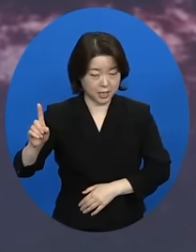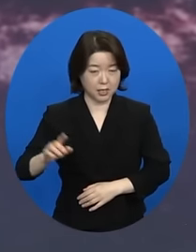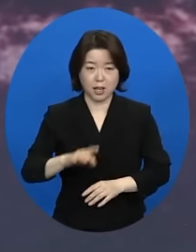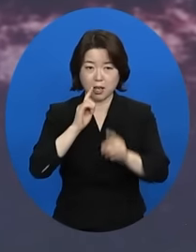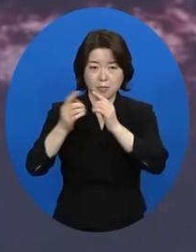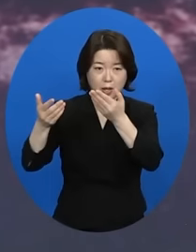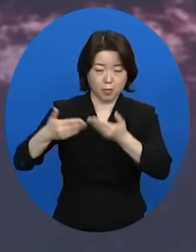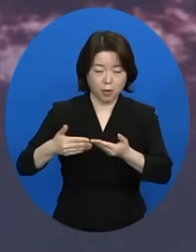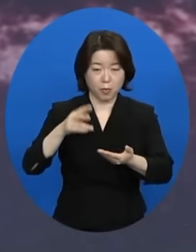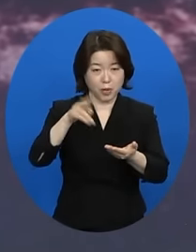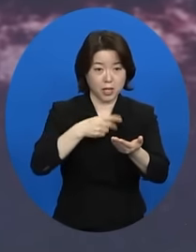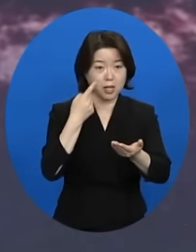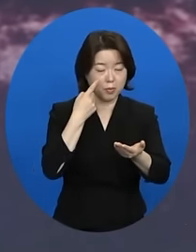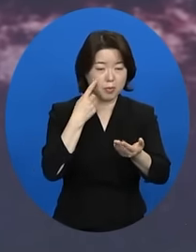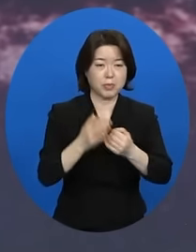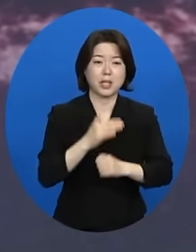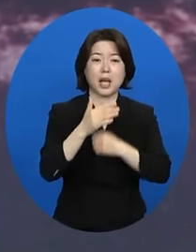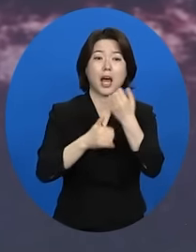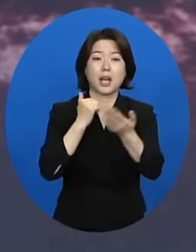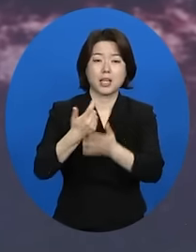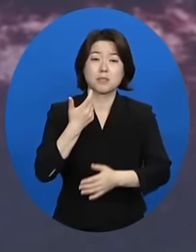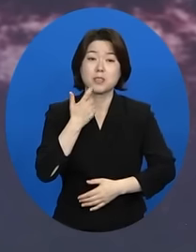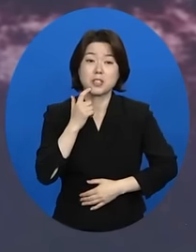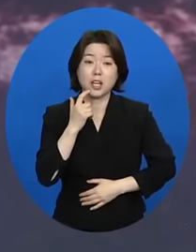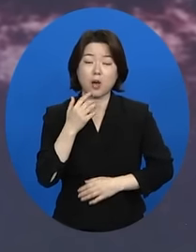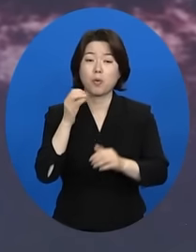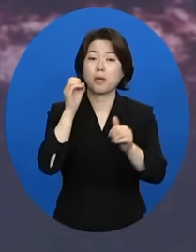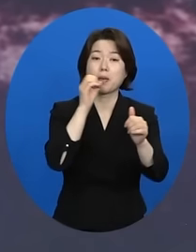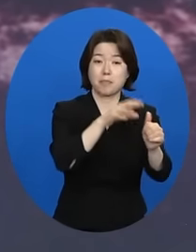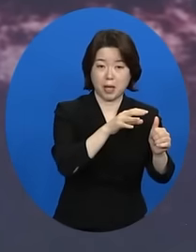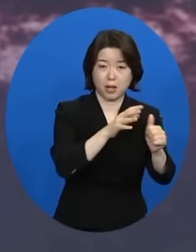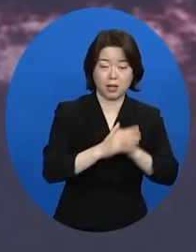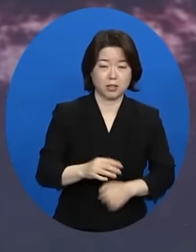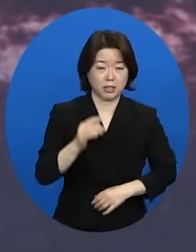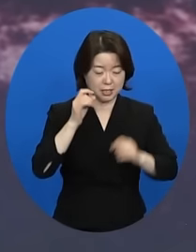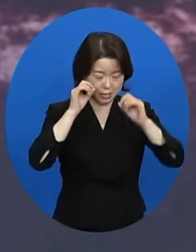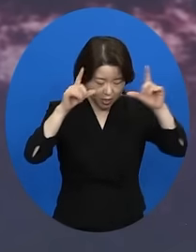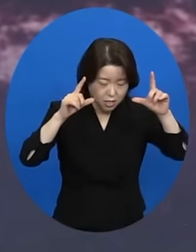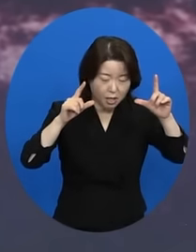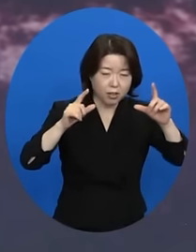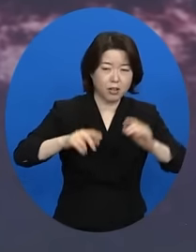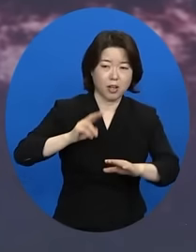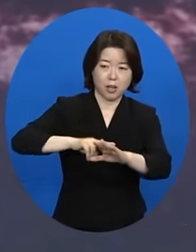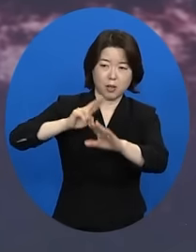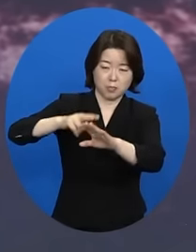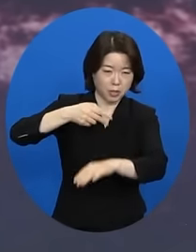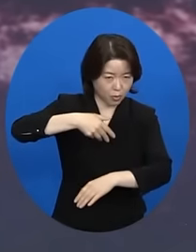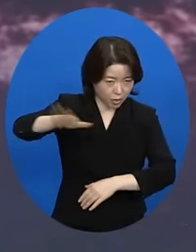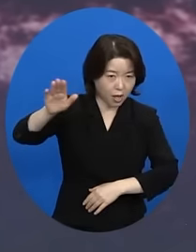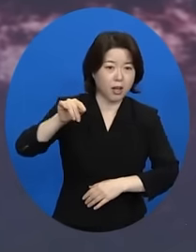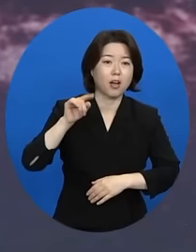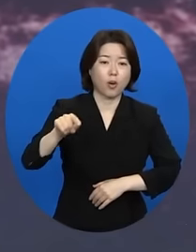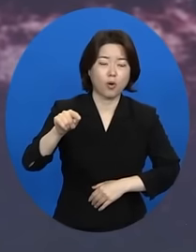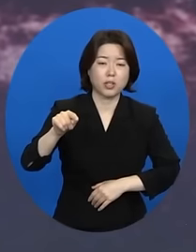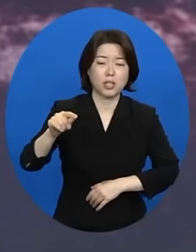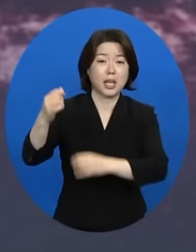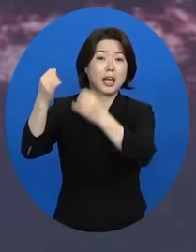말씀을 합니다. 우리 함께 읽겠습니다. 시작. 하나님이 야곱에게 이르시되 일어나 베델로 올라가서